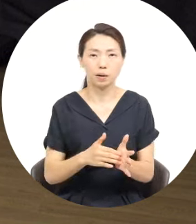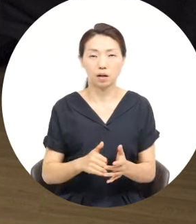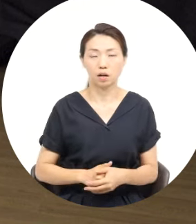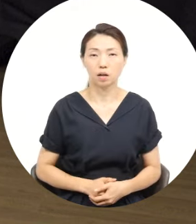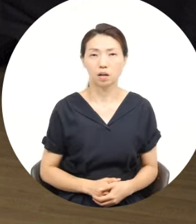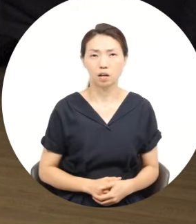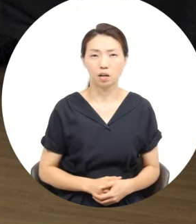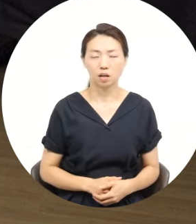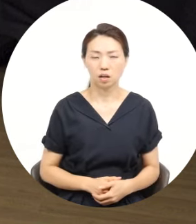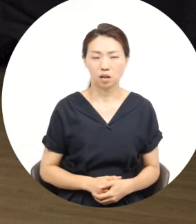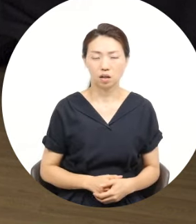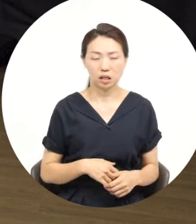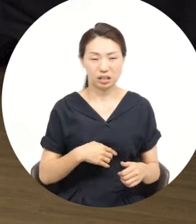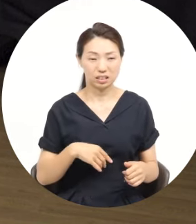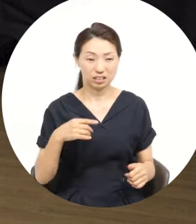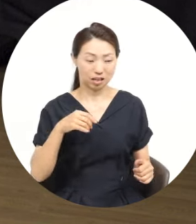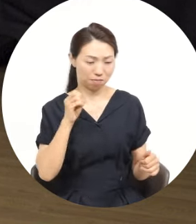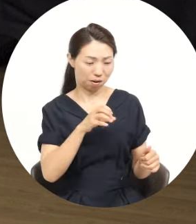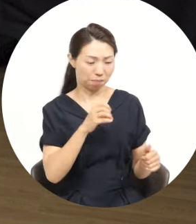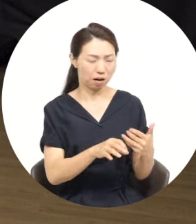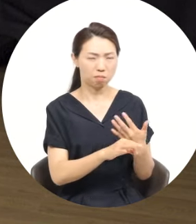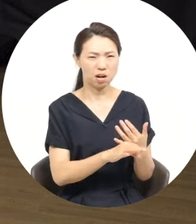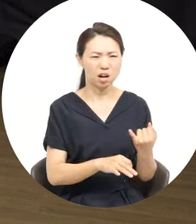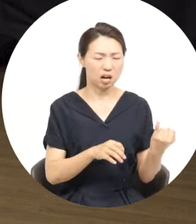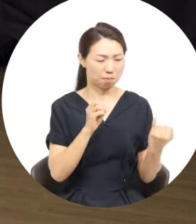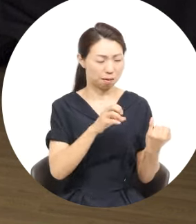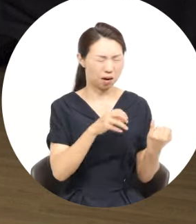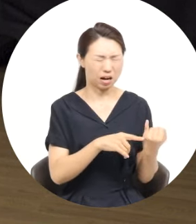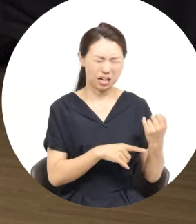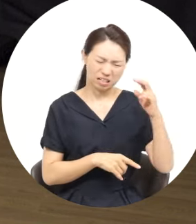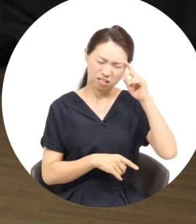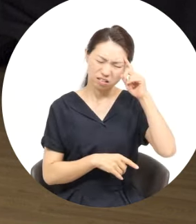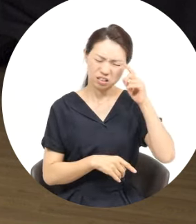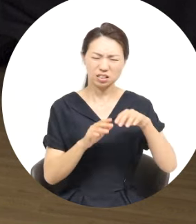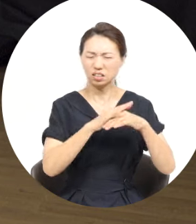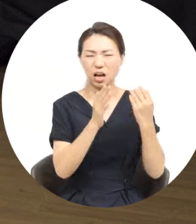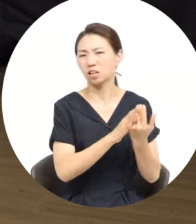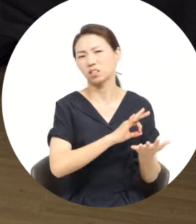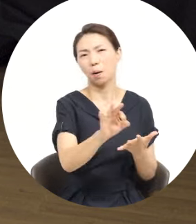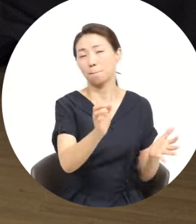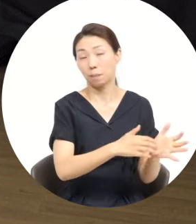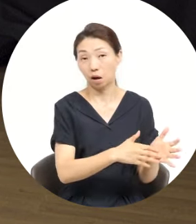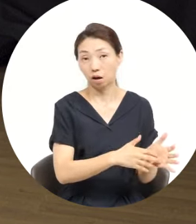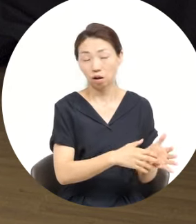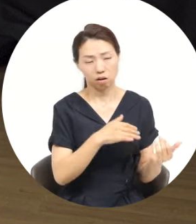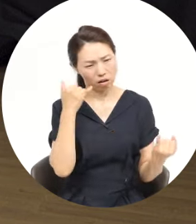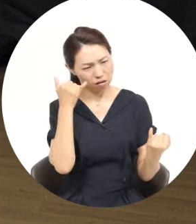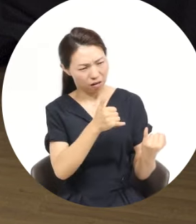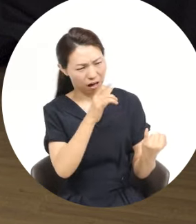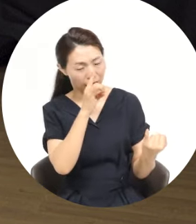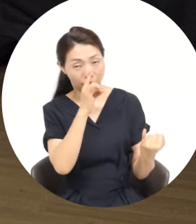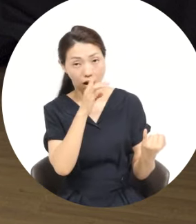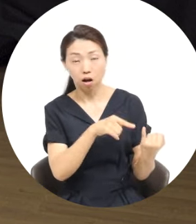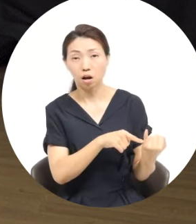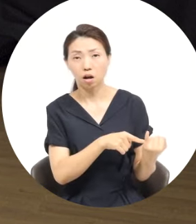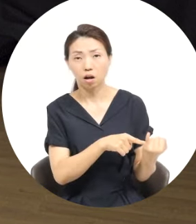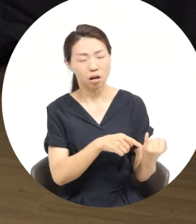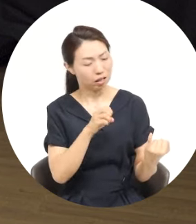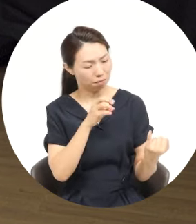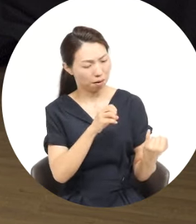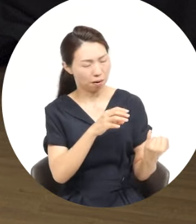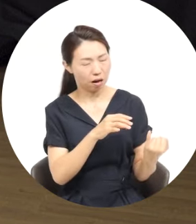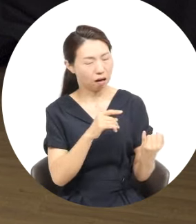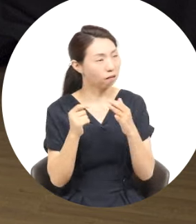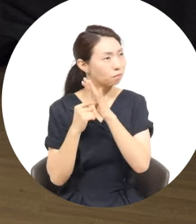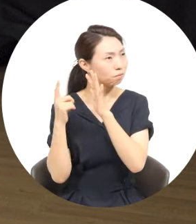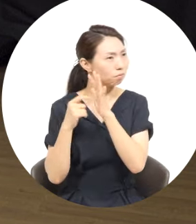써버렸고요. 뭐라고 하면 그냥 짜증나서 다 써버렸다고 해요. 제가 연락하면 전화도 안 받고 연락이 되더라도